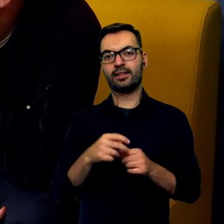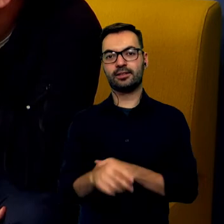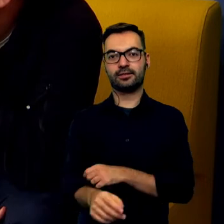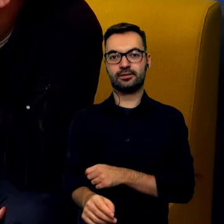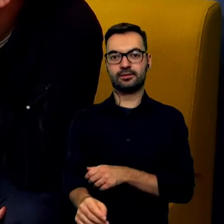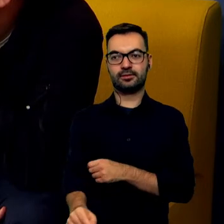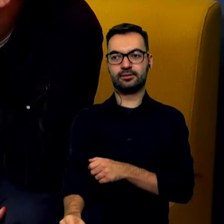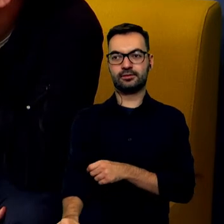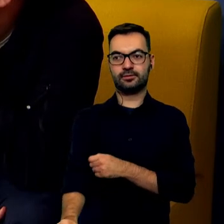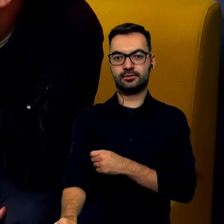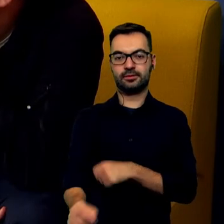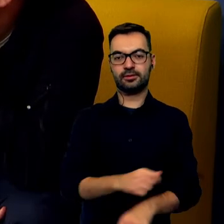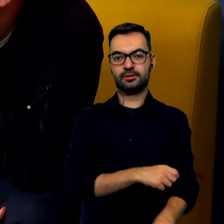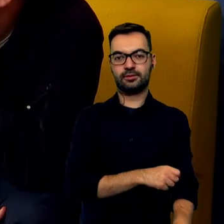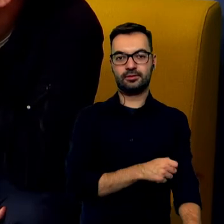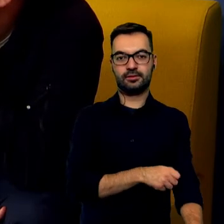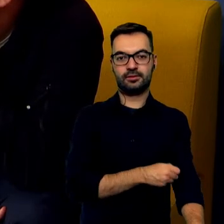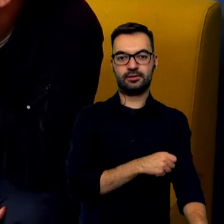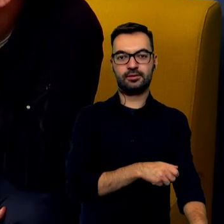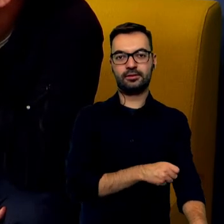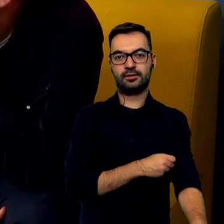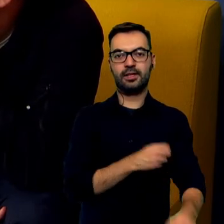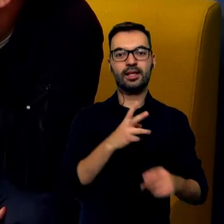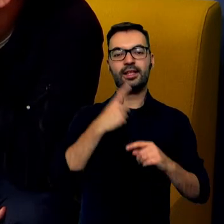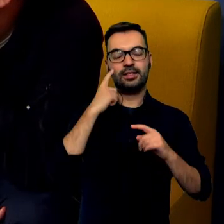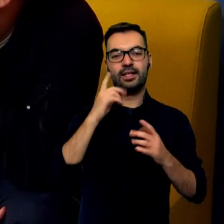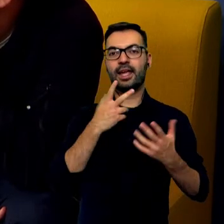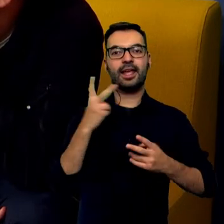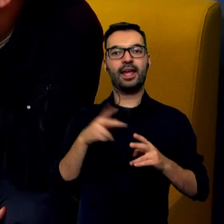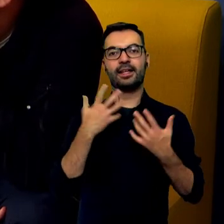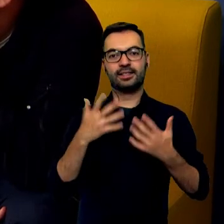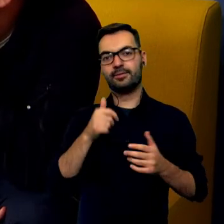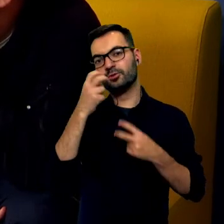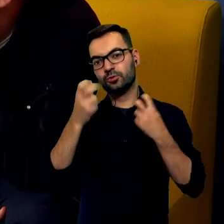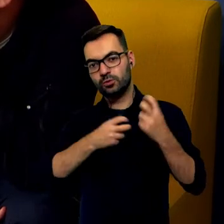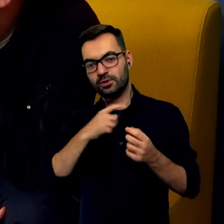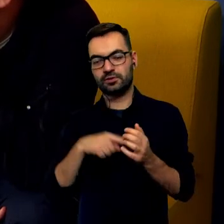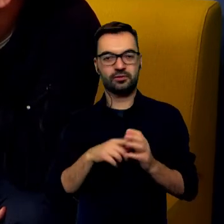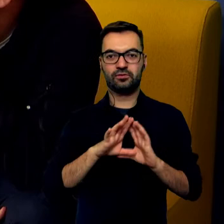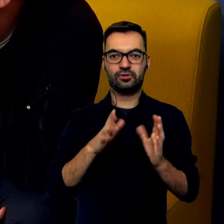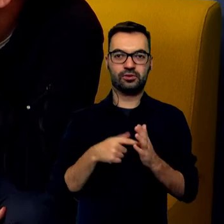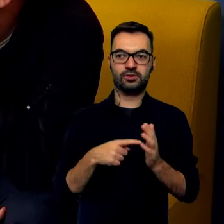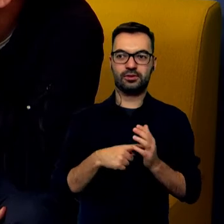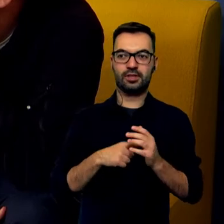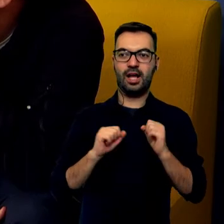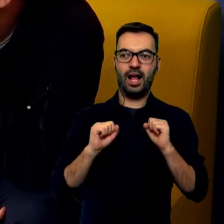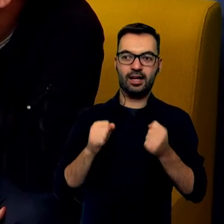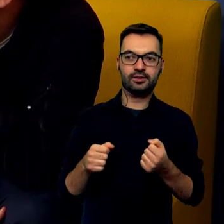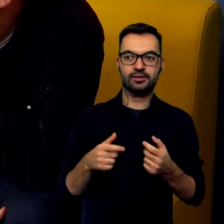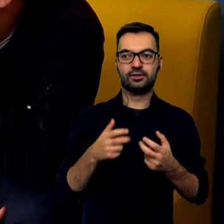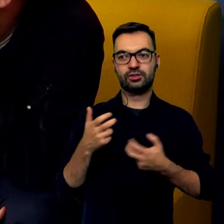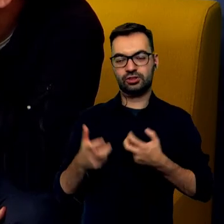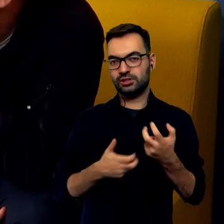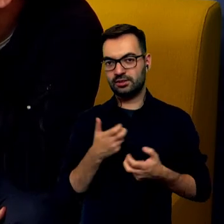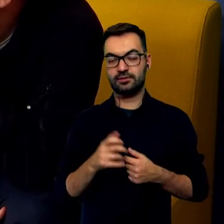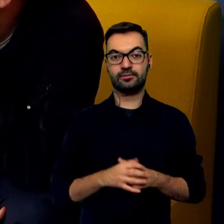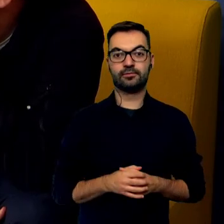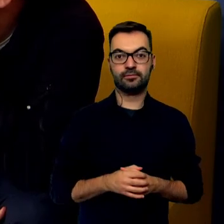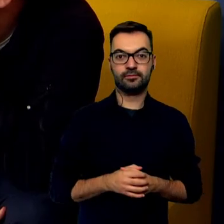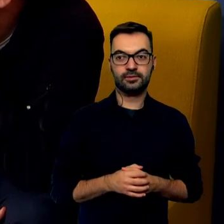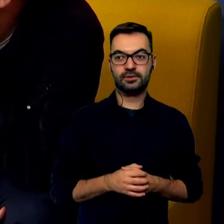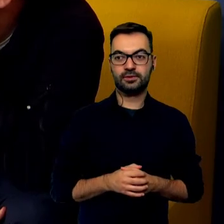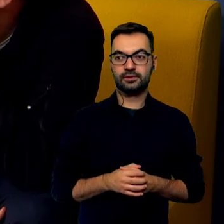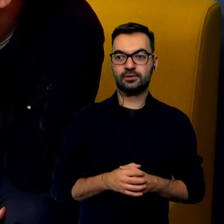my jesteśmy w stanie to zarejestrować, kiedy chcemy podążać, nie? To jest wszystko właśnie aktywne, to jest czynne, bo